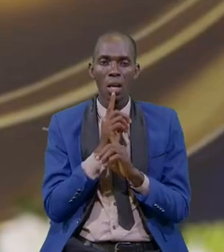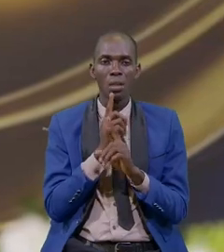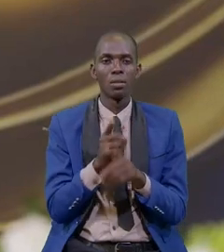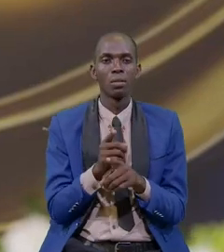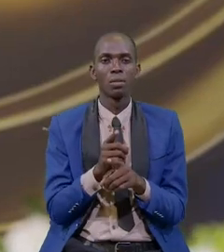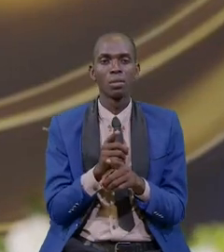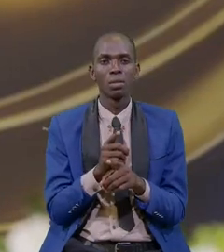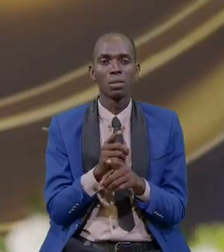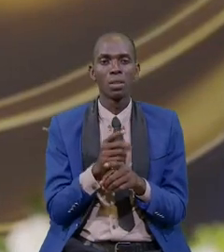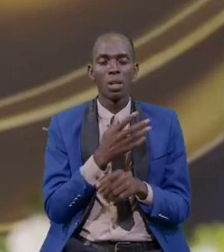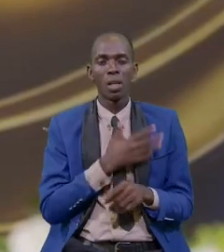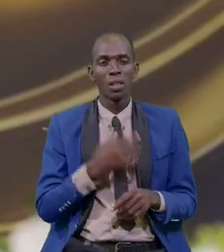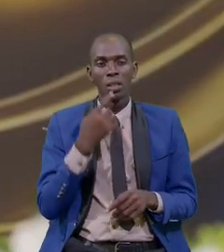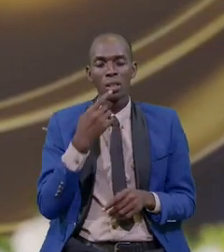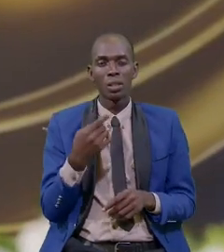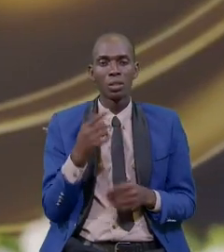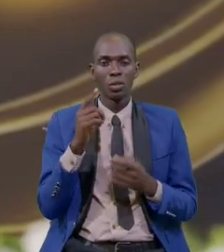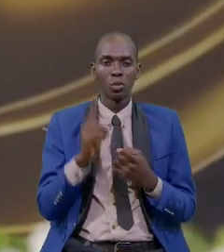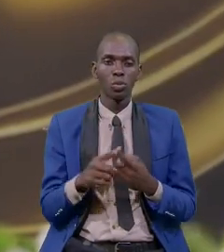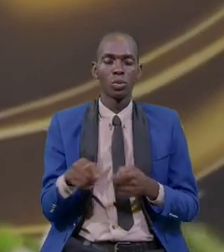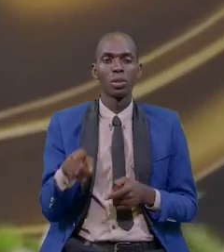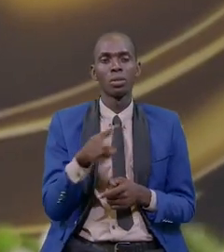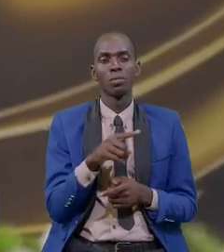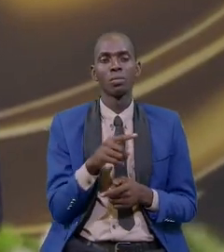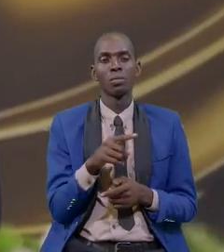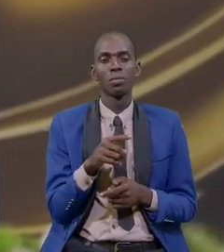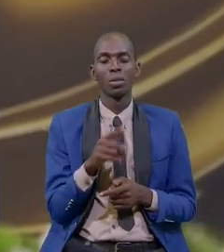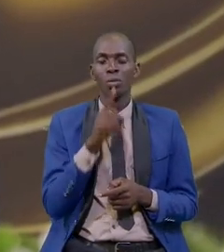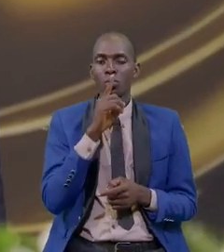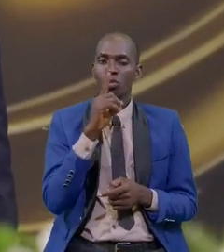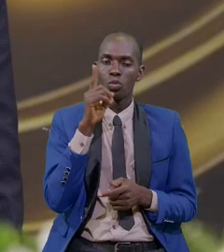leur répondra. Je vous le dis. En